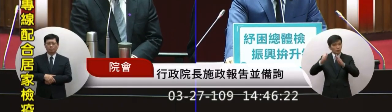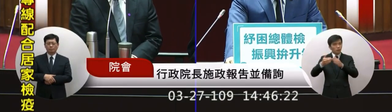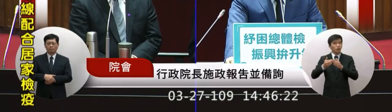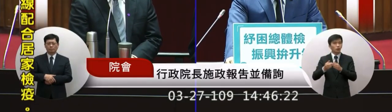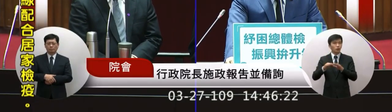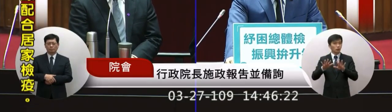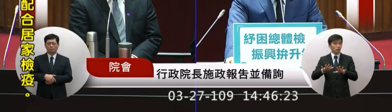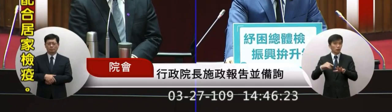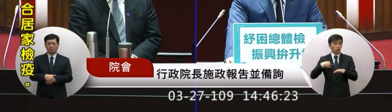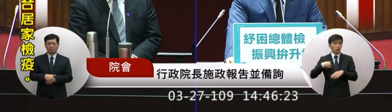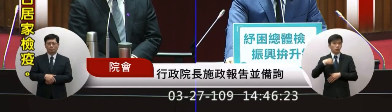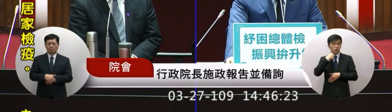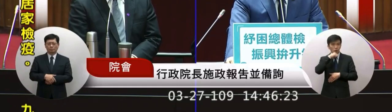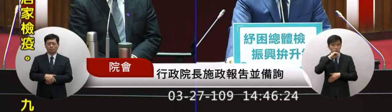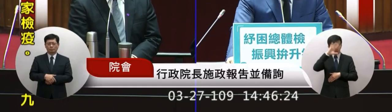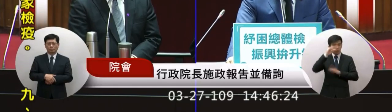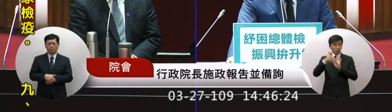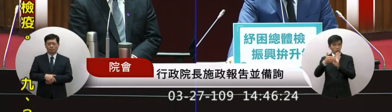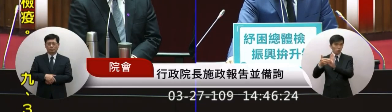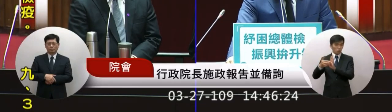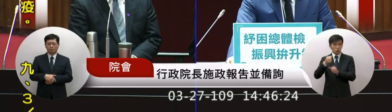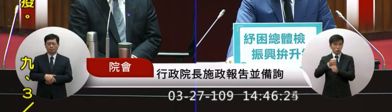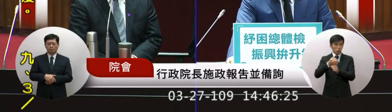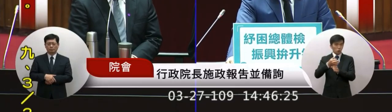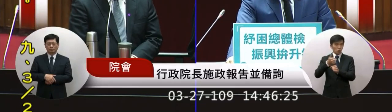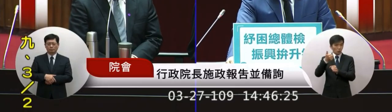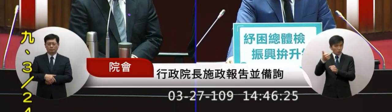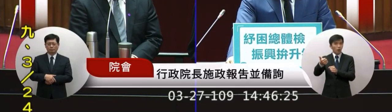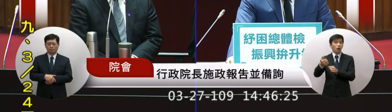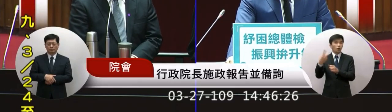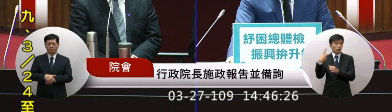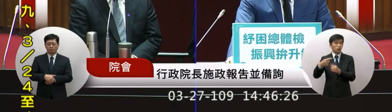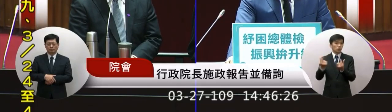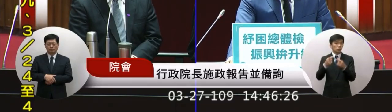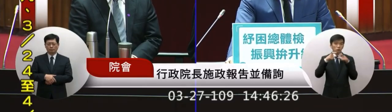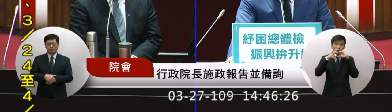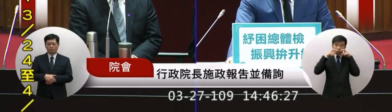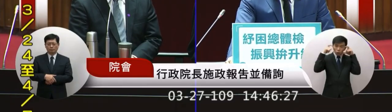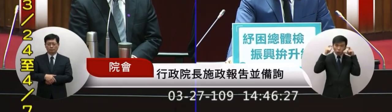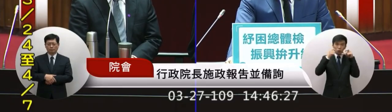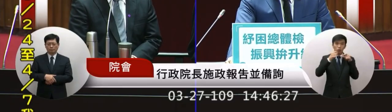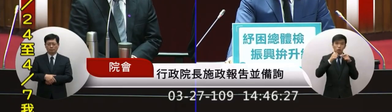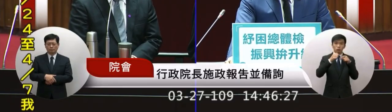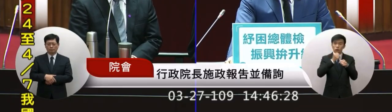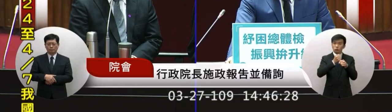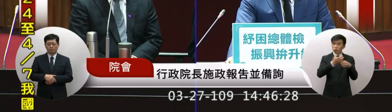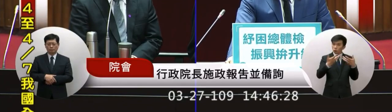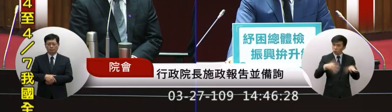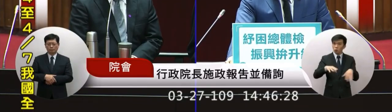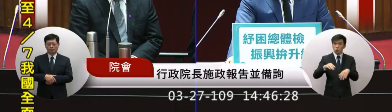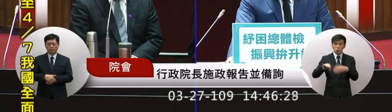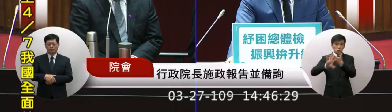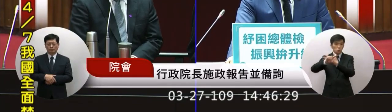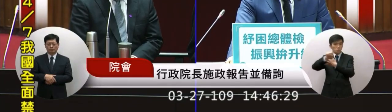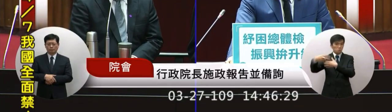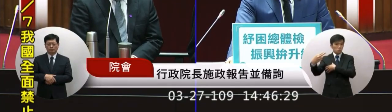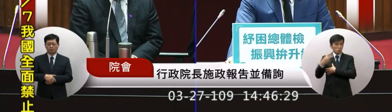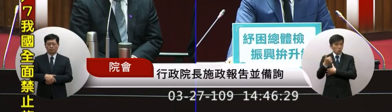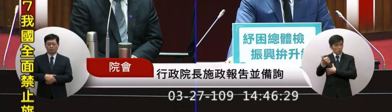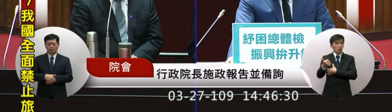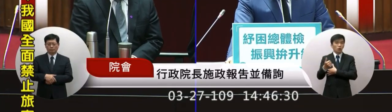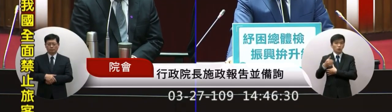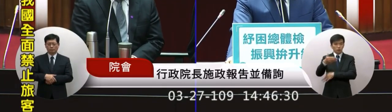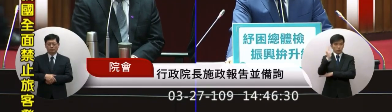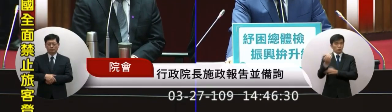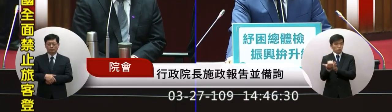国际高度的认同，包括我们的口罩也成为这个战略物资，其实都要有一种超前部署的产业的安排，例如